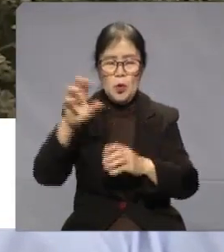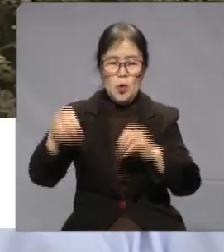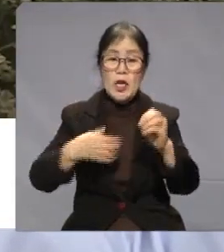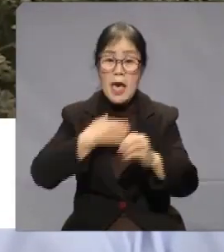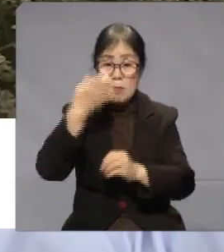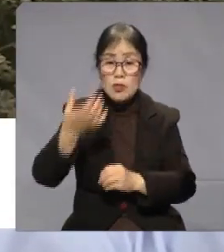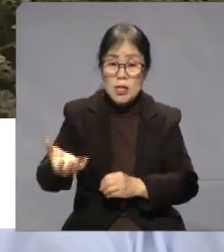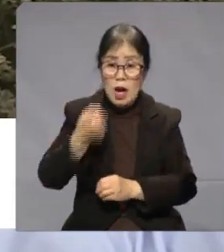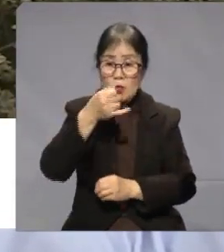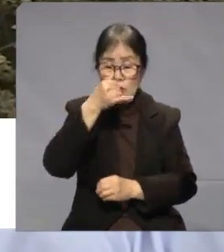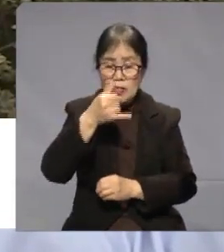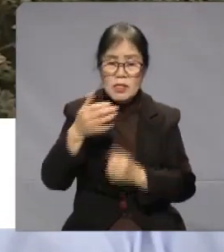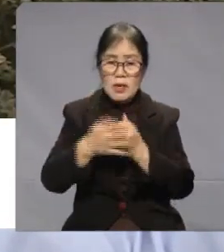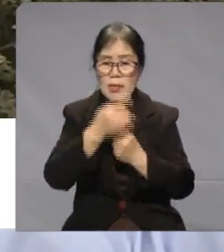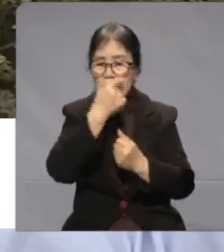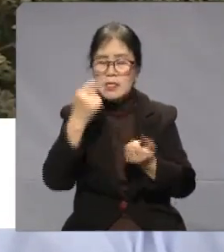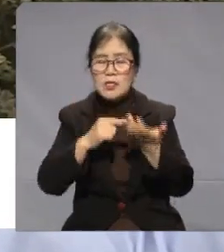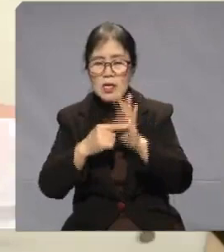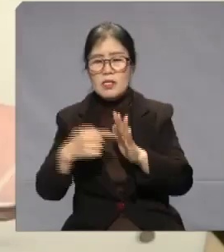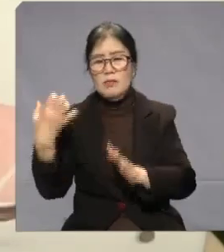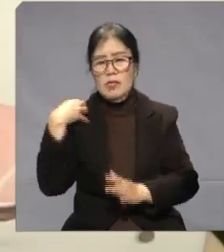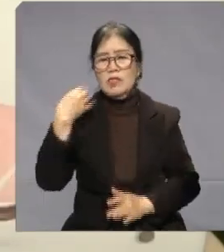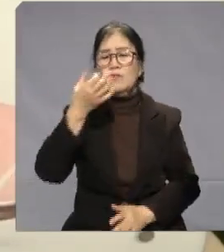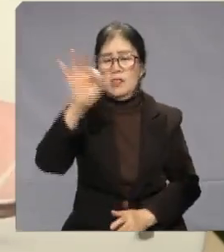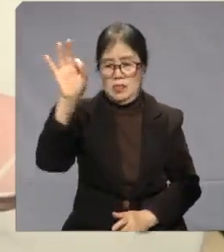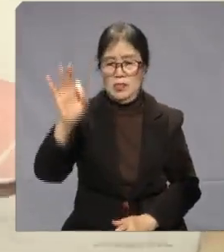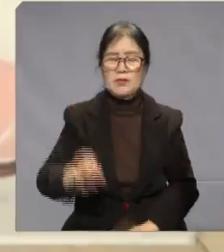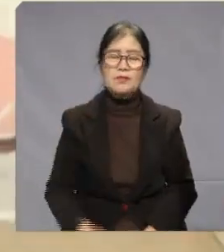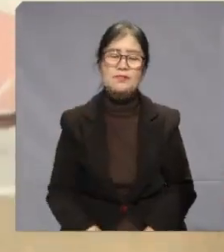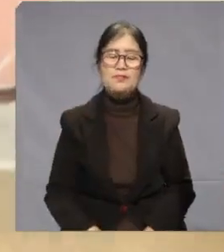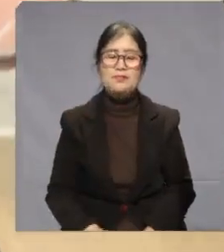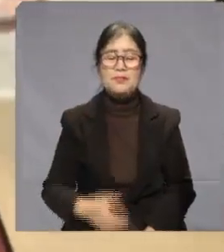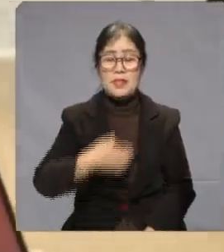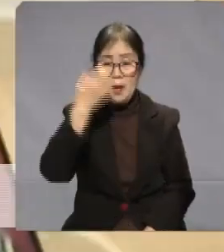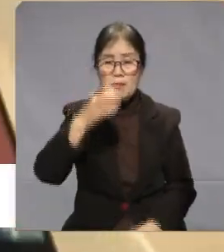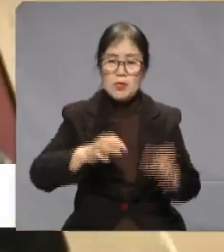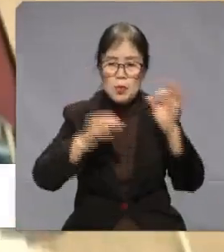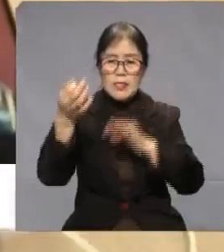사실이 드러나서 책임이 인정됐죠. 애플의 과실